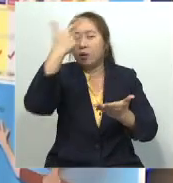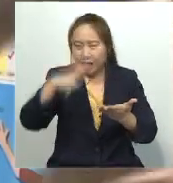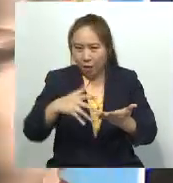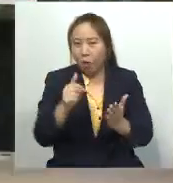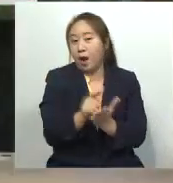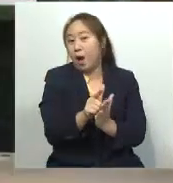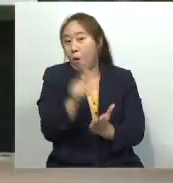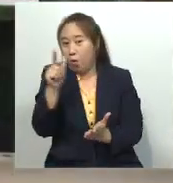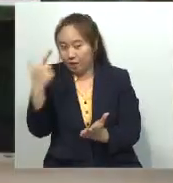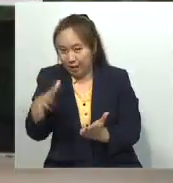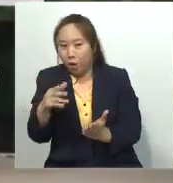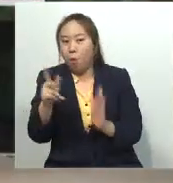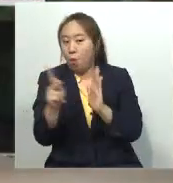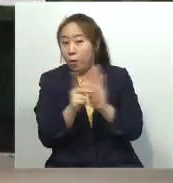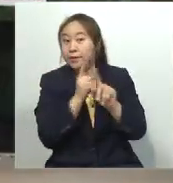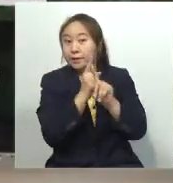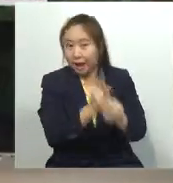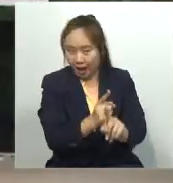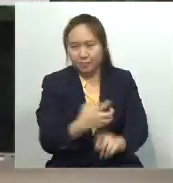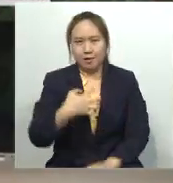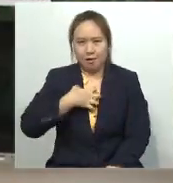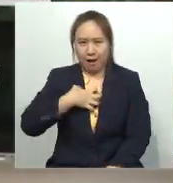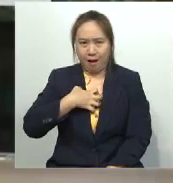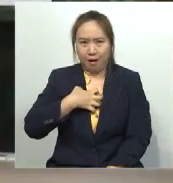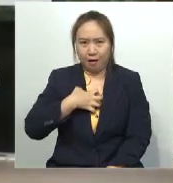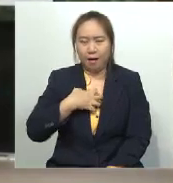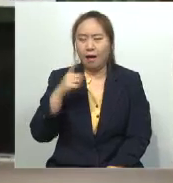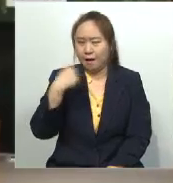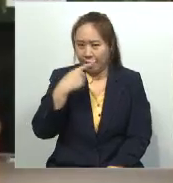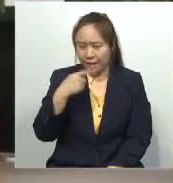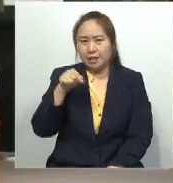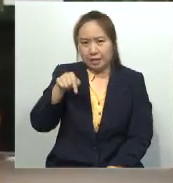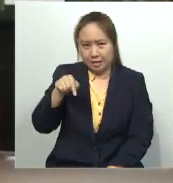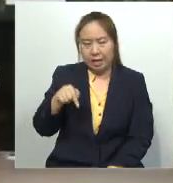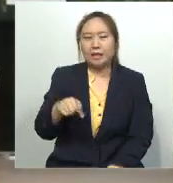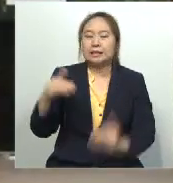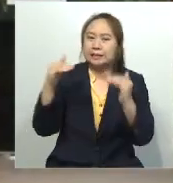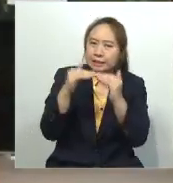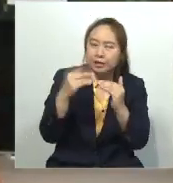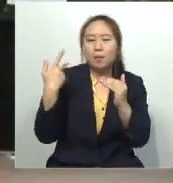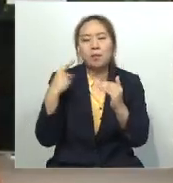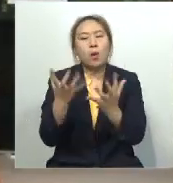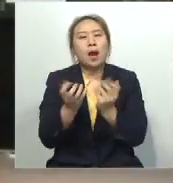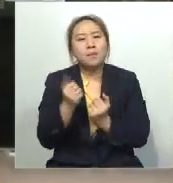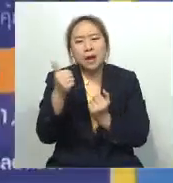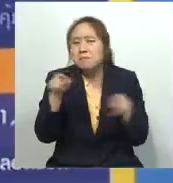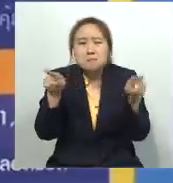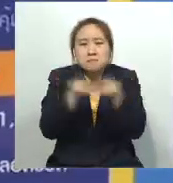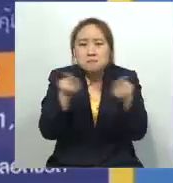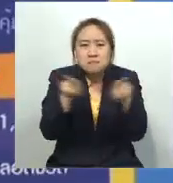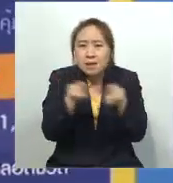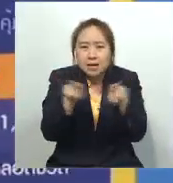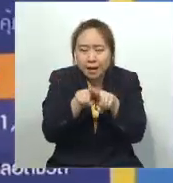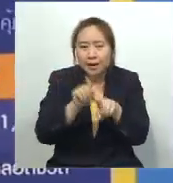ครับทางฝั่งลูกจ้างเองก็อยากให้ลูกจ้างที่เข้าขายนี้นะครับสามารถได้รับสิทธิประโยชน์เช่นเดียวกับลูกจ้าง